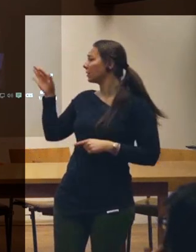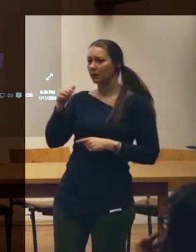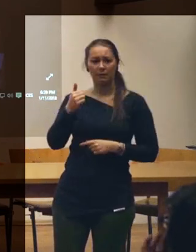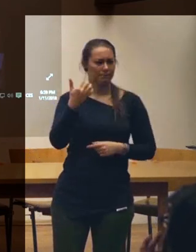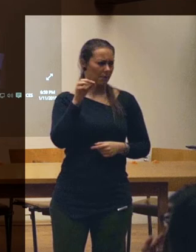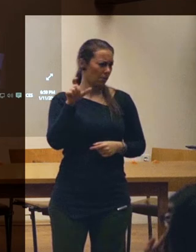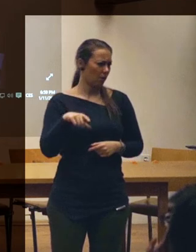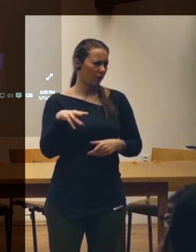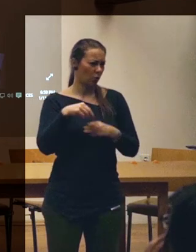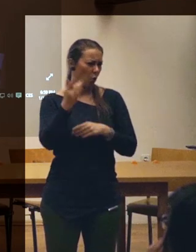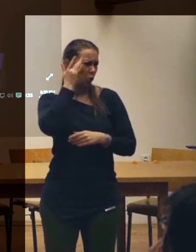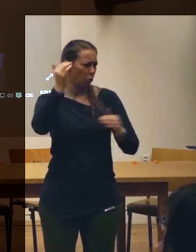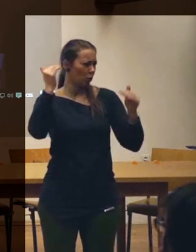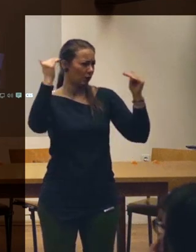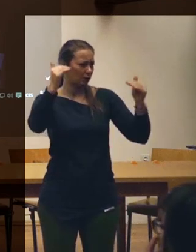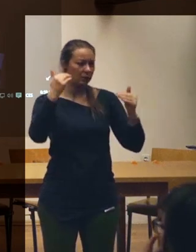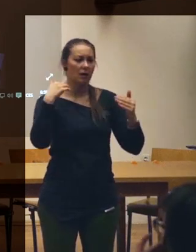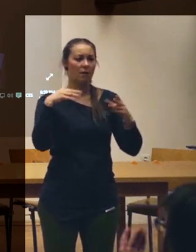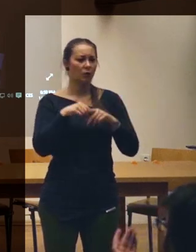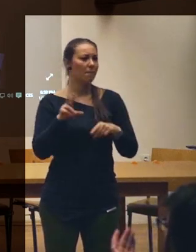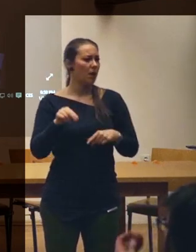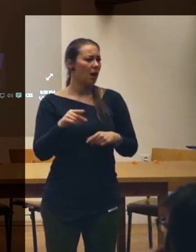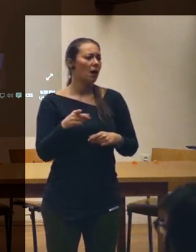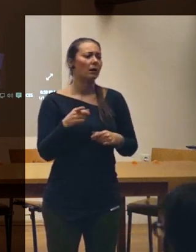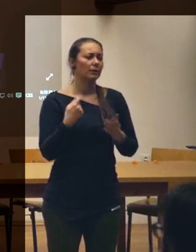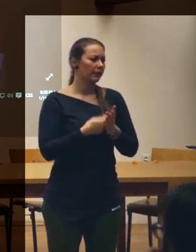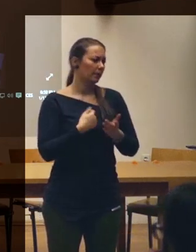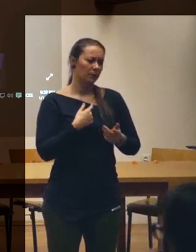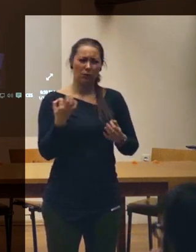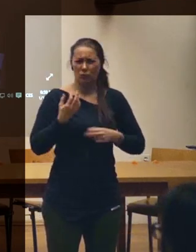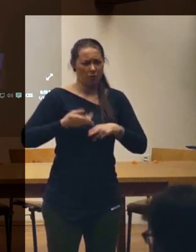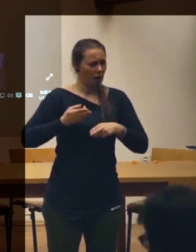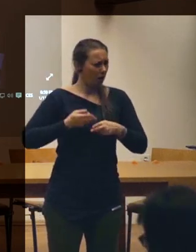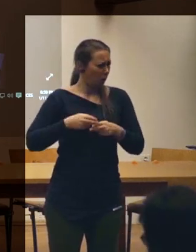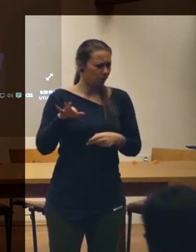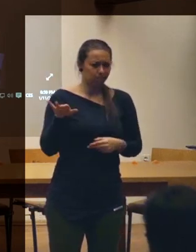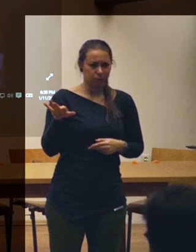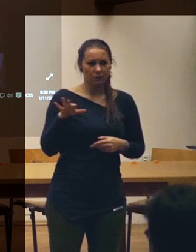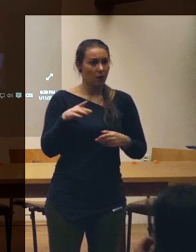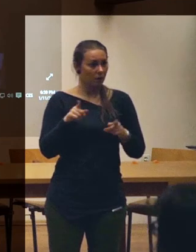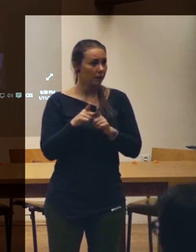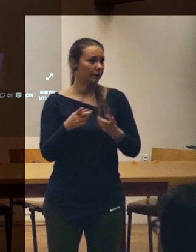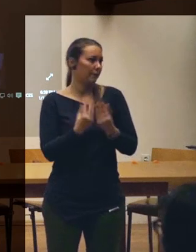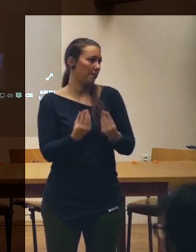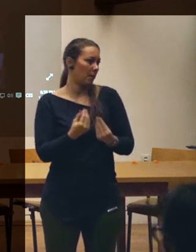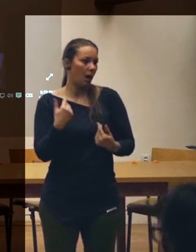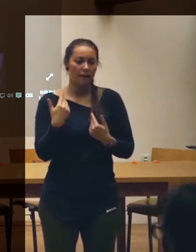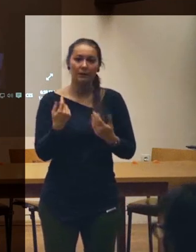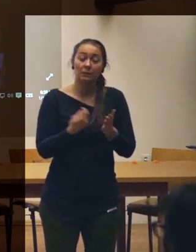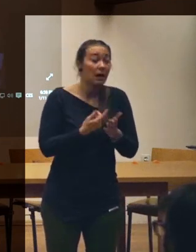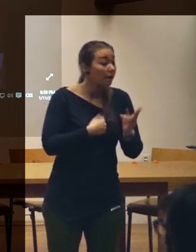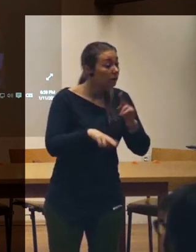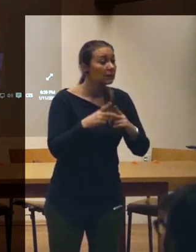a zároveň sa venuje tomu teoreticky, takže tam bolo veľmi veľa rôznych prienikov medzi praxou a teóriou,